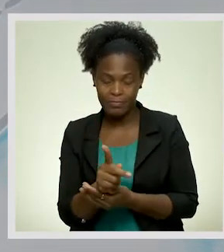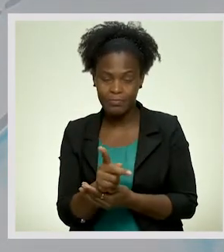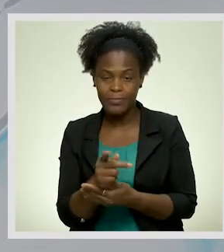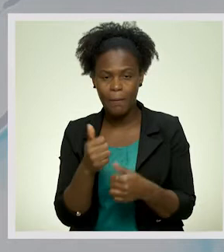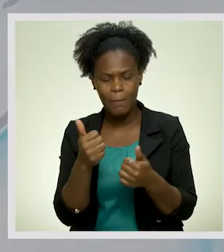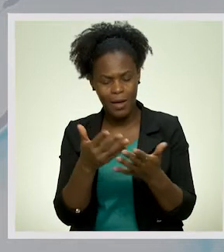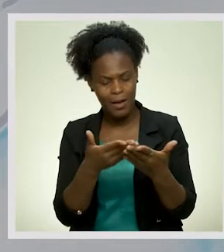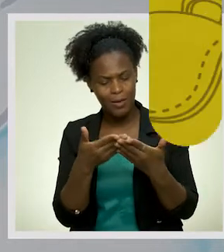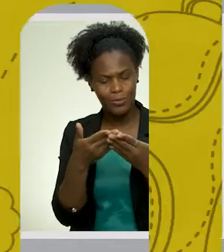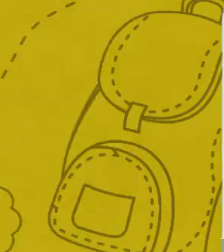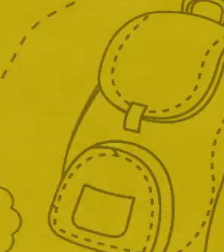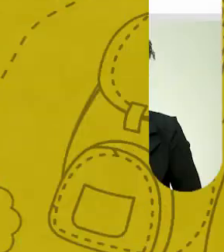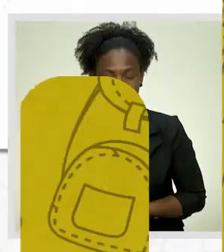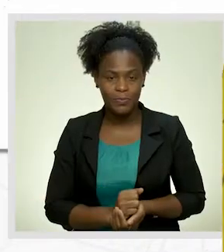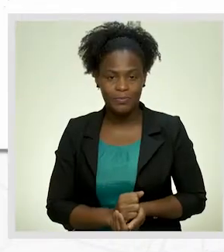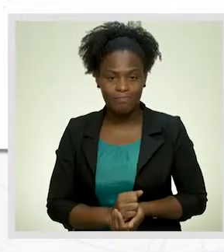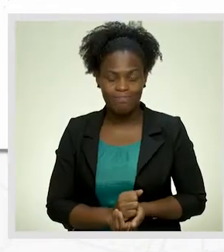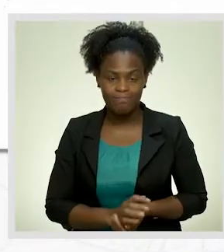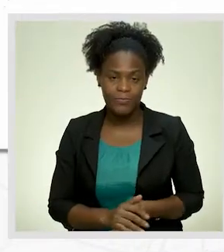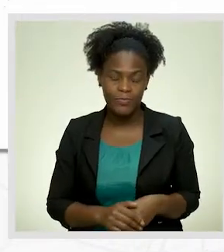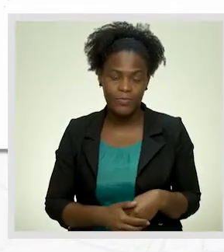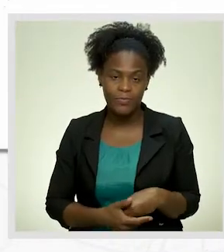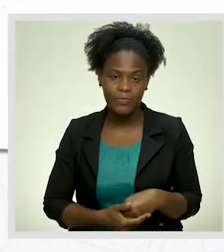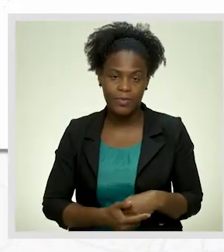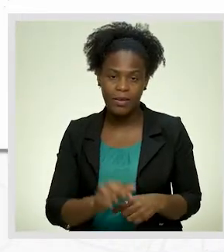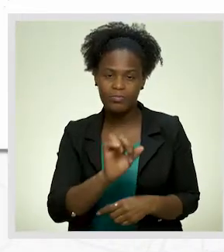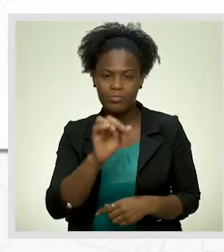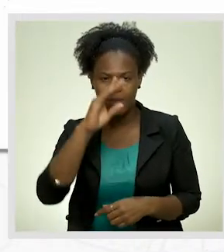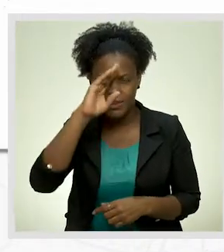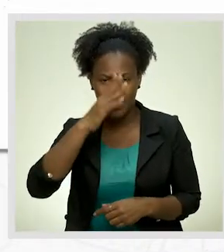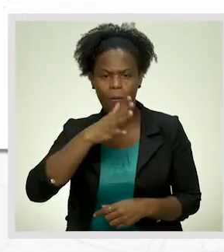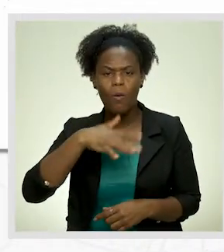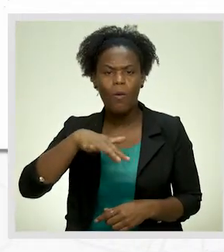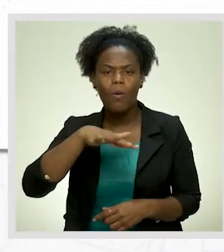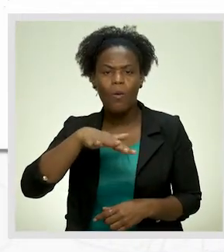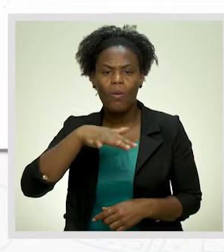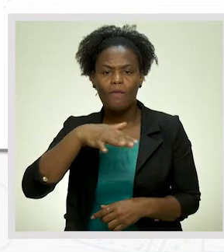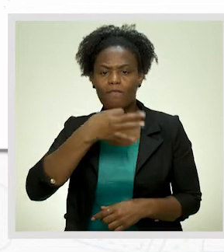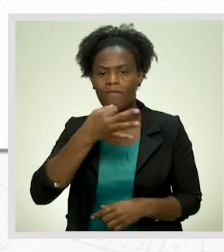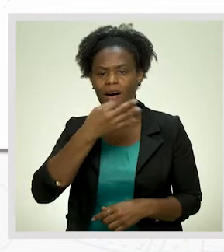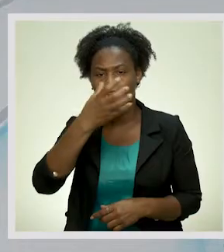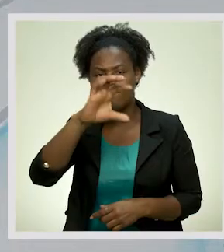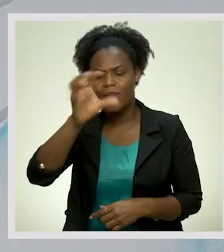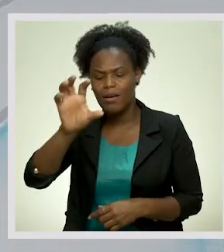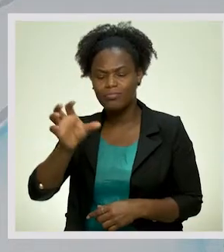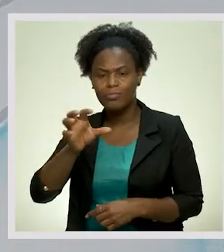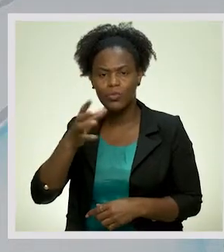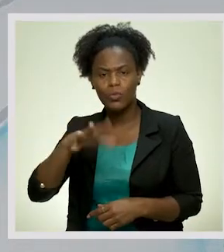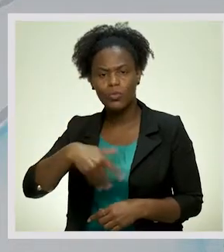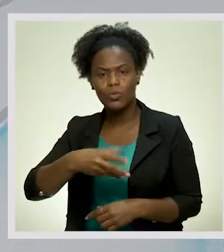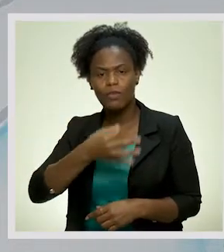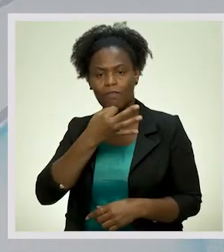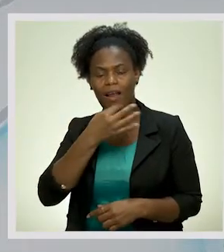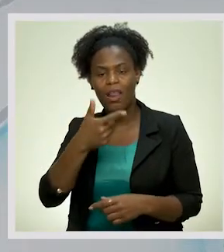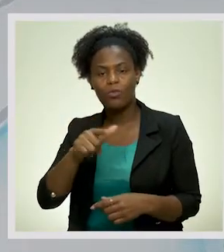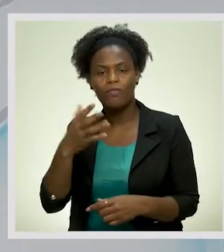bien étudier. Vous savez où parle-t-on le français dans le monde? Quels sont les pays dont on